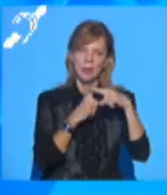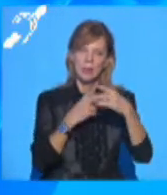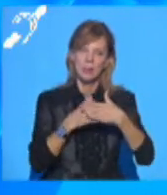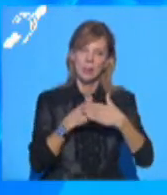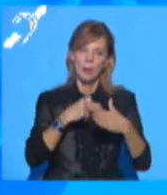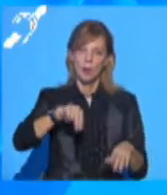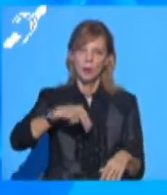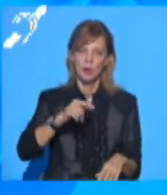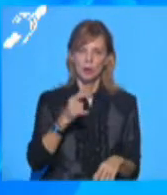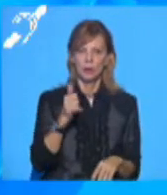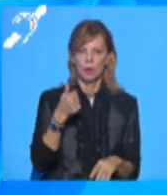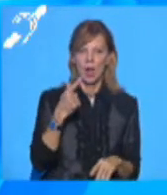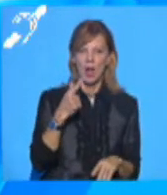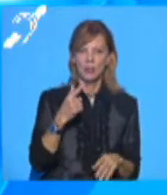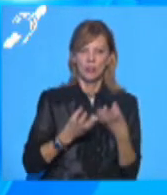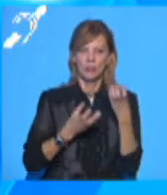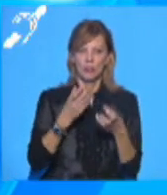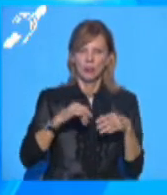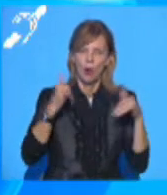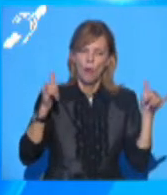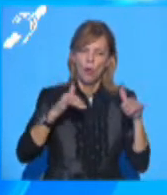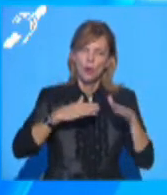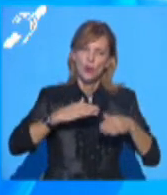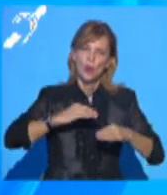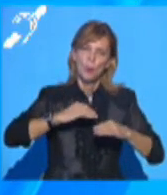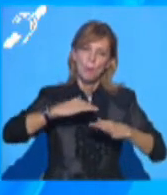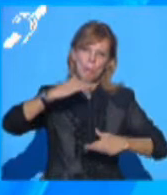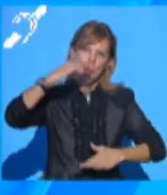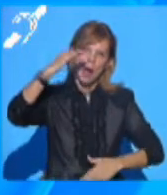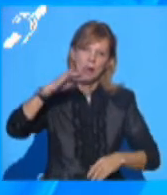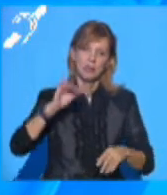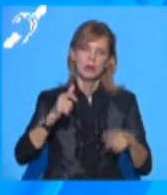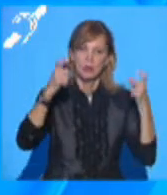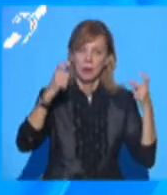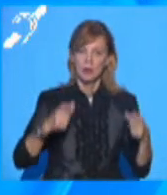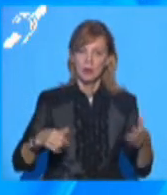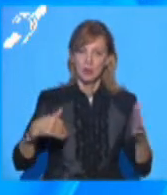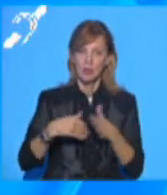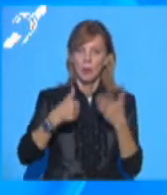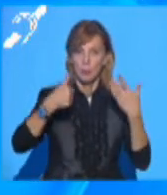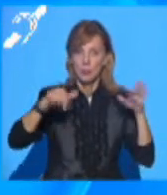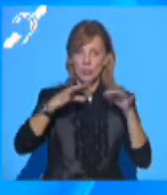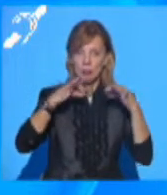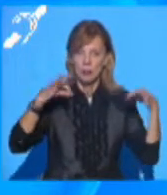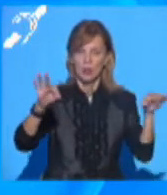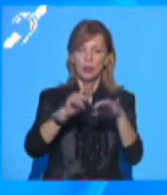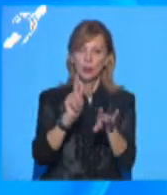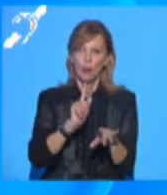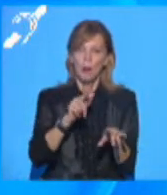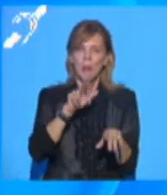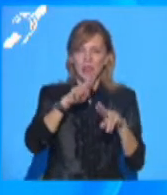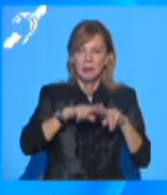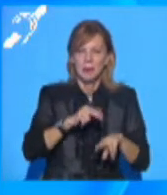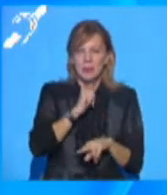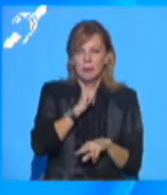județul Argeș. Flăcările au fost atât de violente încât din clădirea de peste 600 de metri pătrați nu a mai rămas